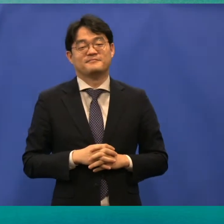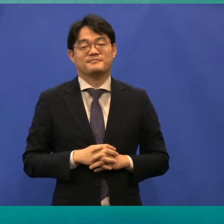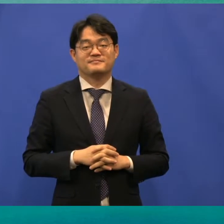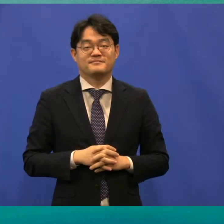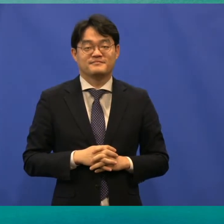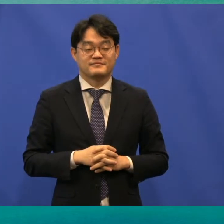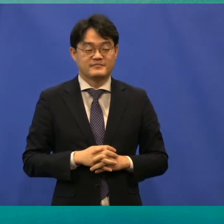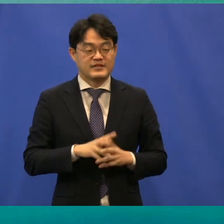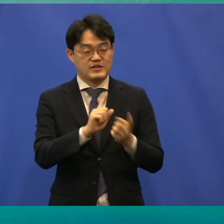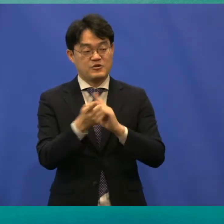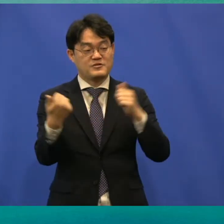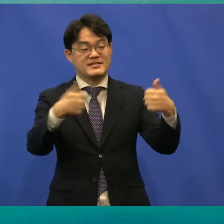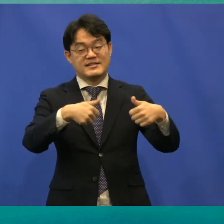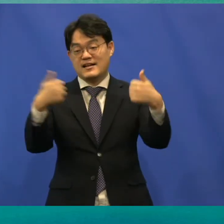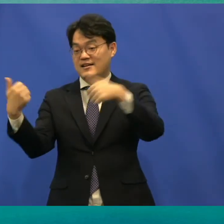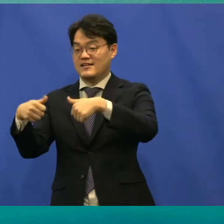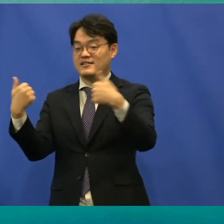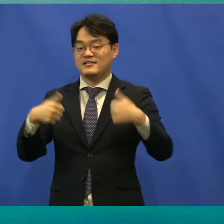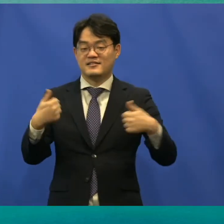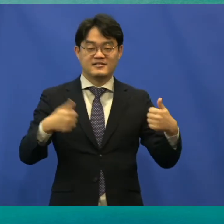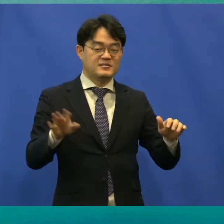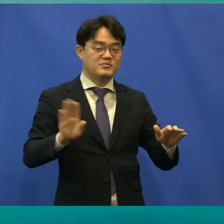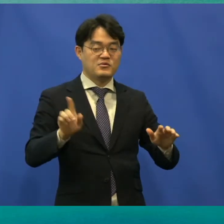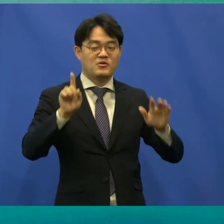자, 우리 앞뒤적으로 인사 나누겠습니다. 오늘 또